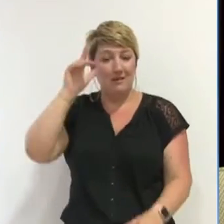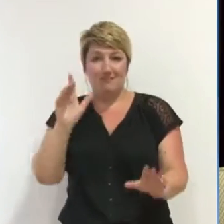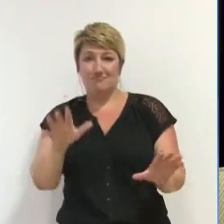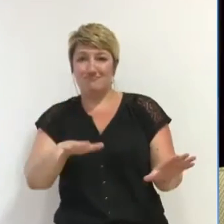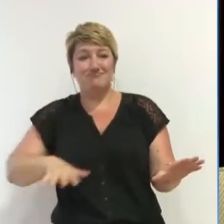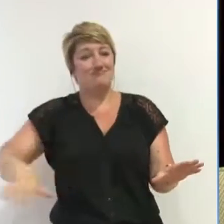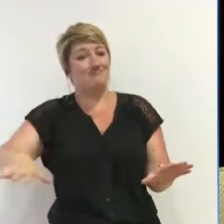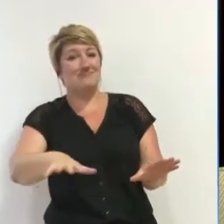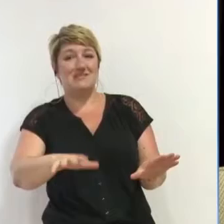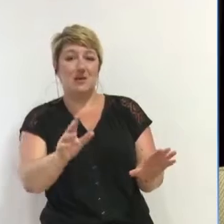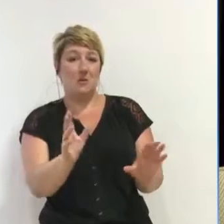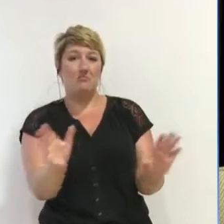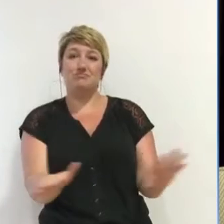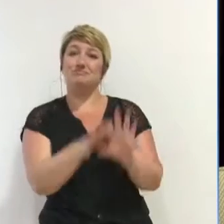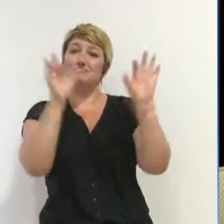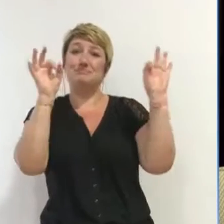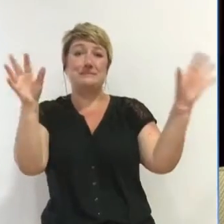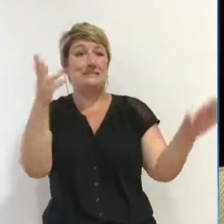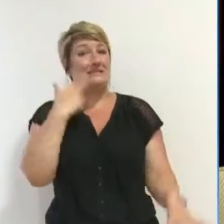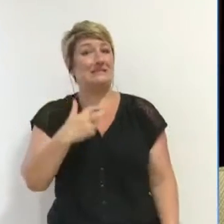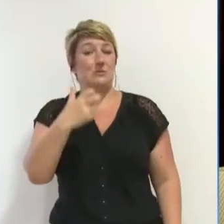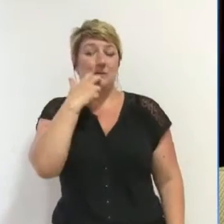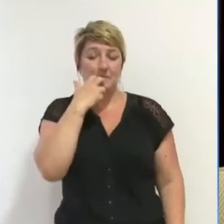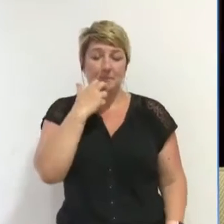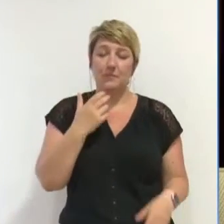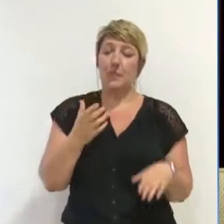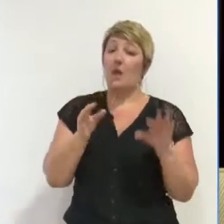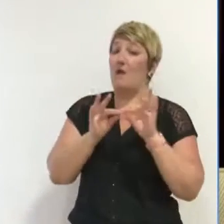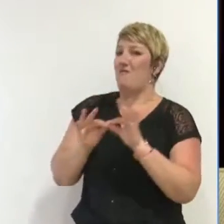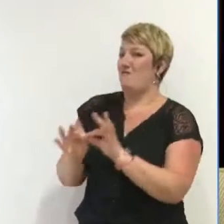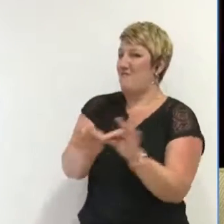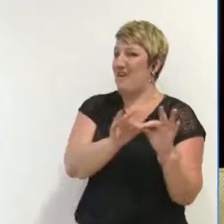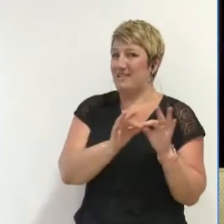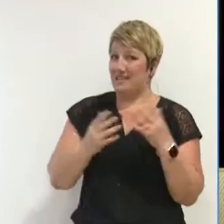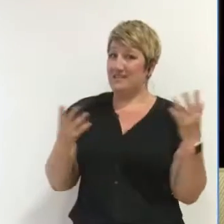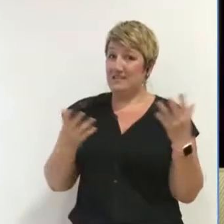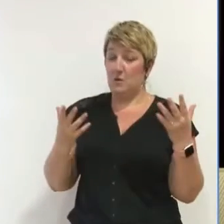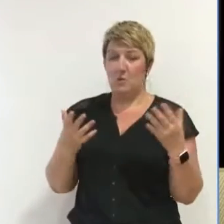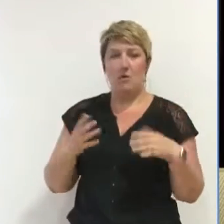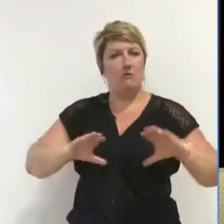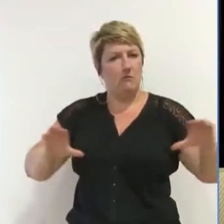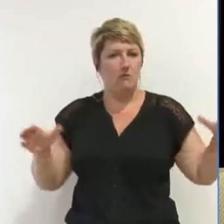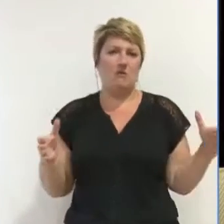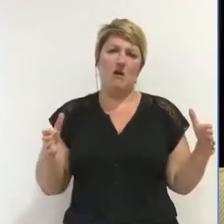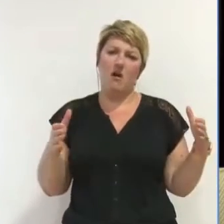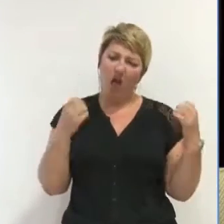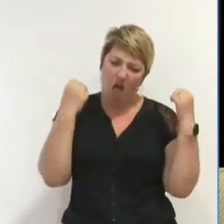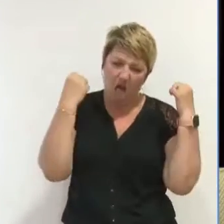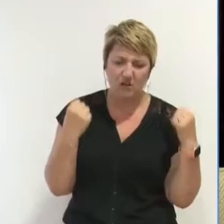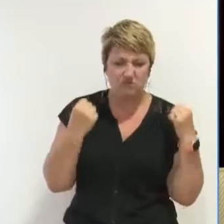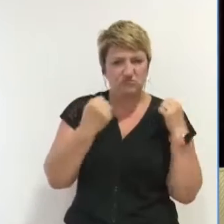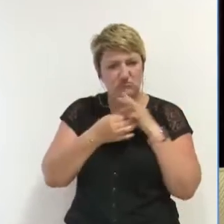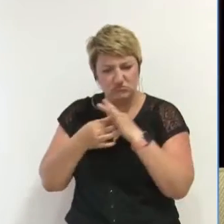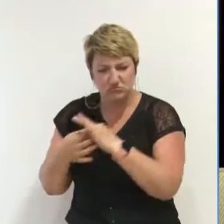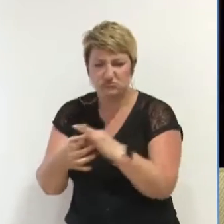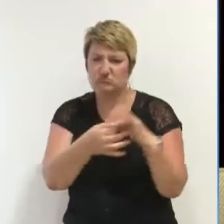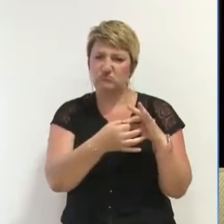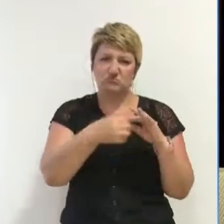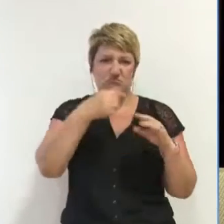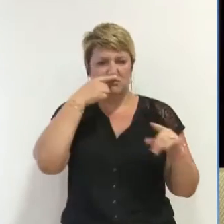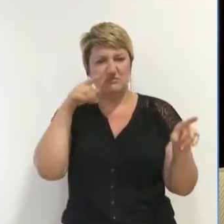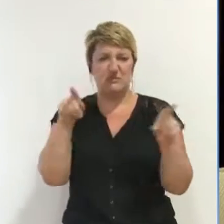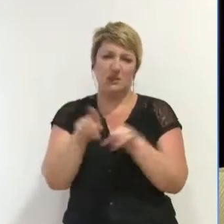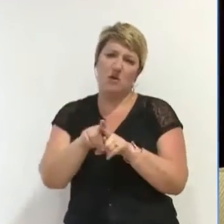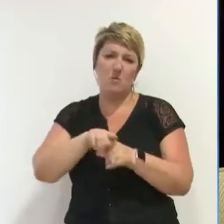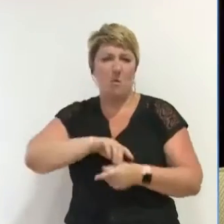citoyennes. La fraternité, enfin, c'est celle qui veille à l'intégrité du corps social, qui contribue à la solidité du pacte républicain et qui se